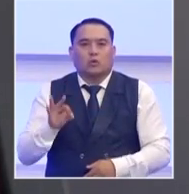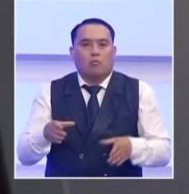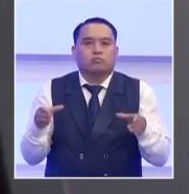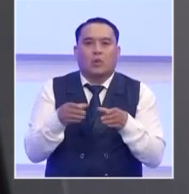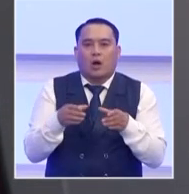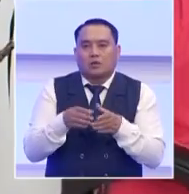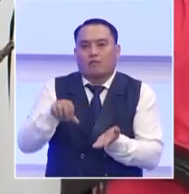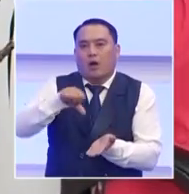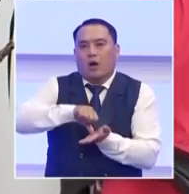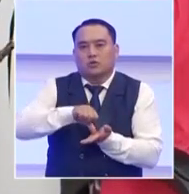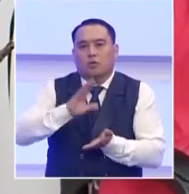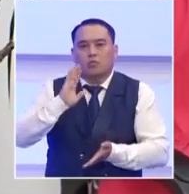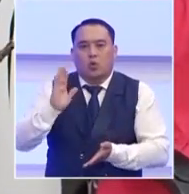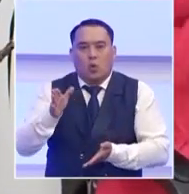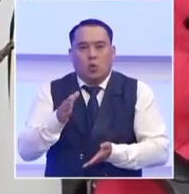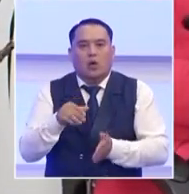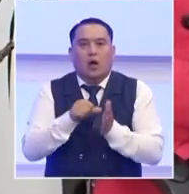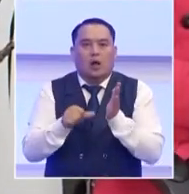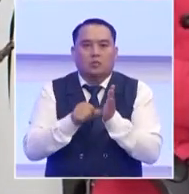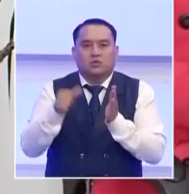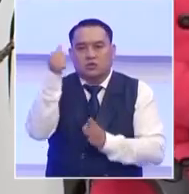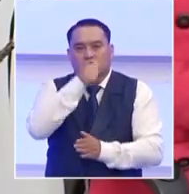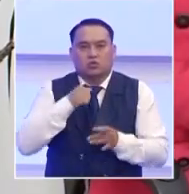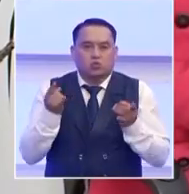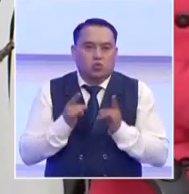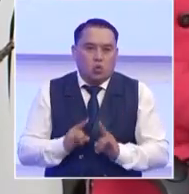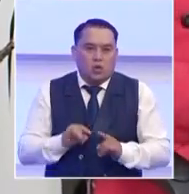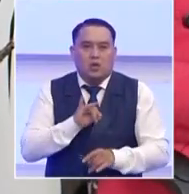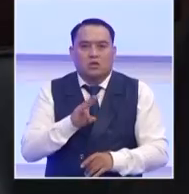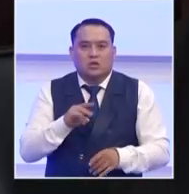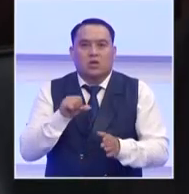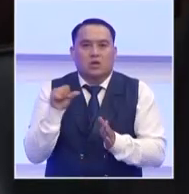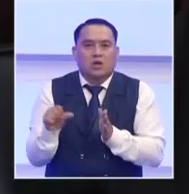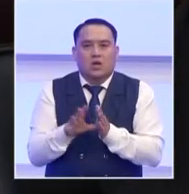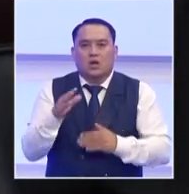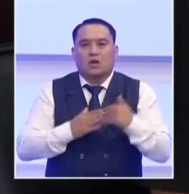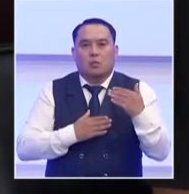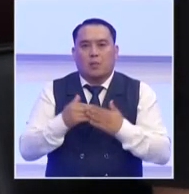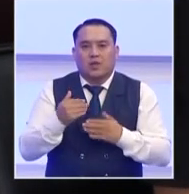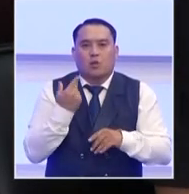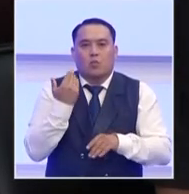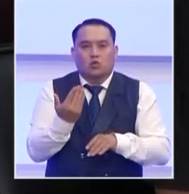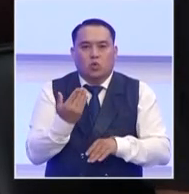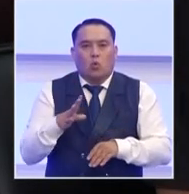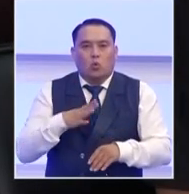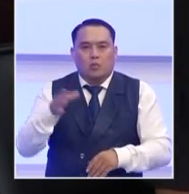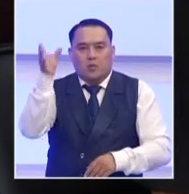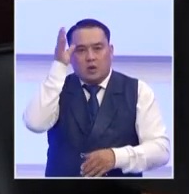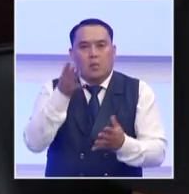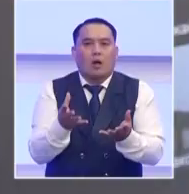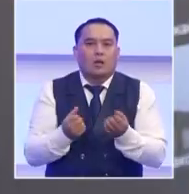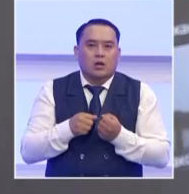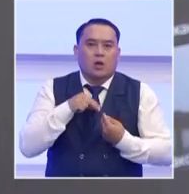партиясы атынан қатысады. Серікжан Ислямұлы 1960 жылы дүниеге келген. Инженер электрик мамандығы бойынша білім